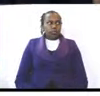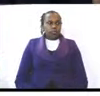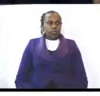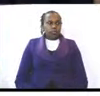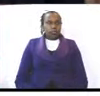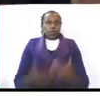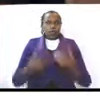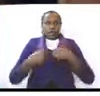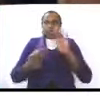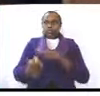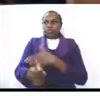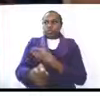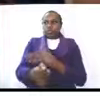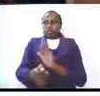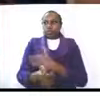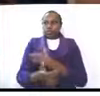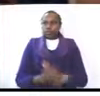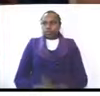Tapata wimbo.